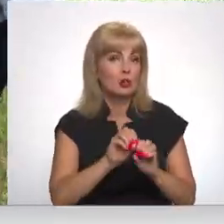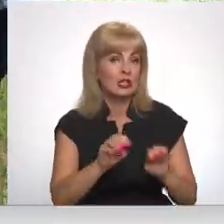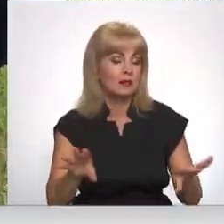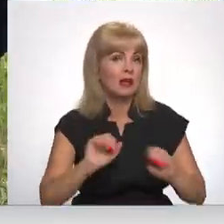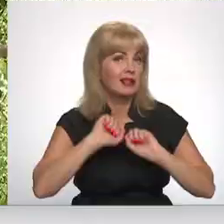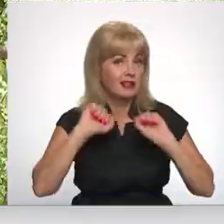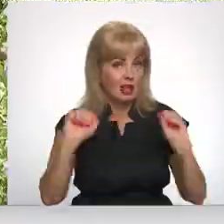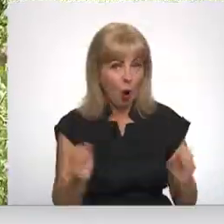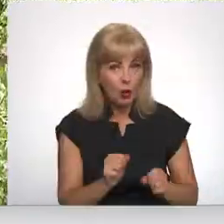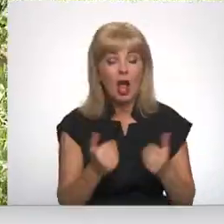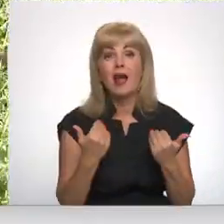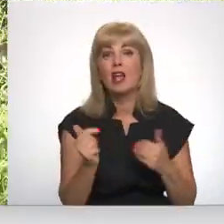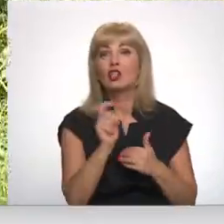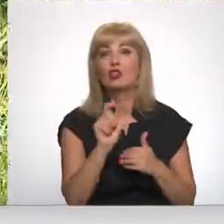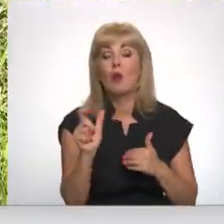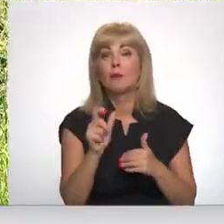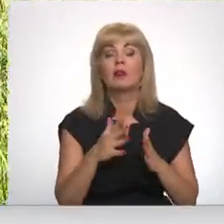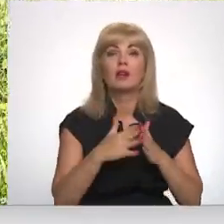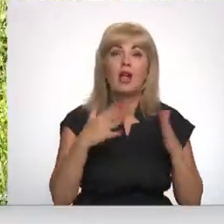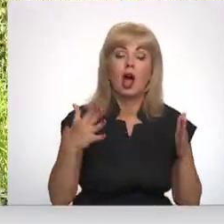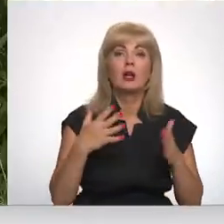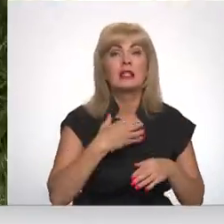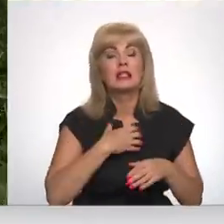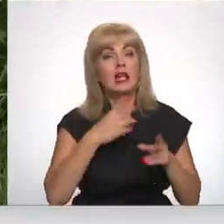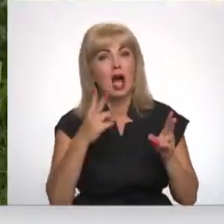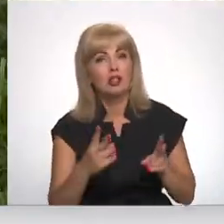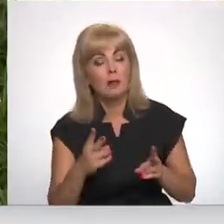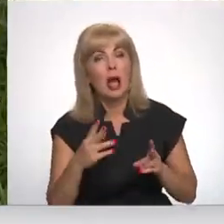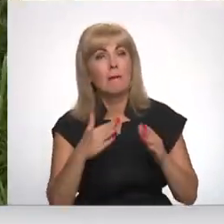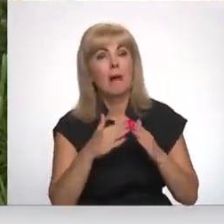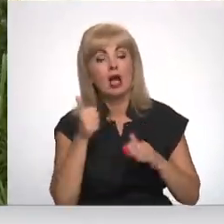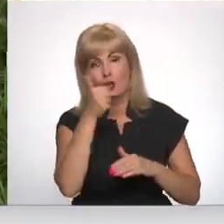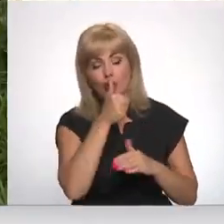strauji, tomēr uz šo brīdi plaši saslimšanas gadījumi mājas cūku vidū